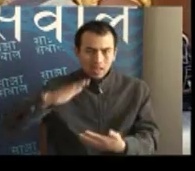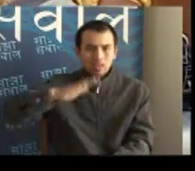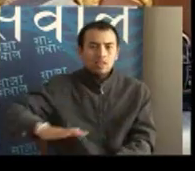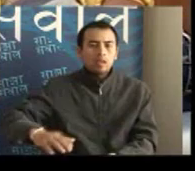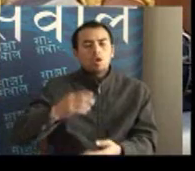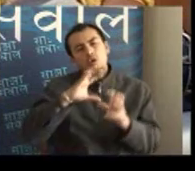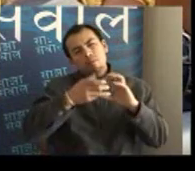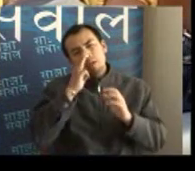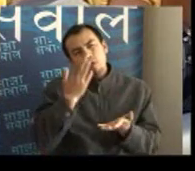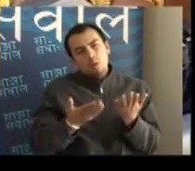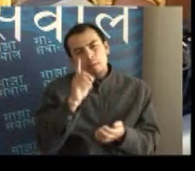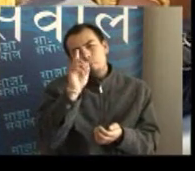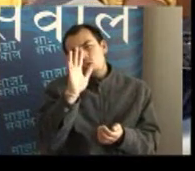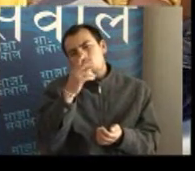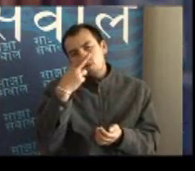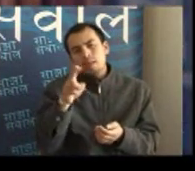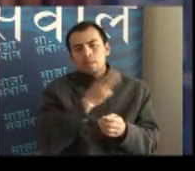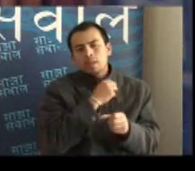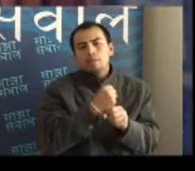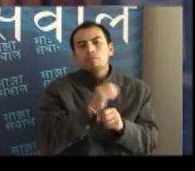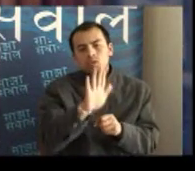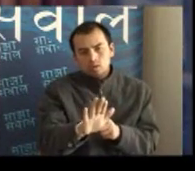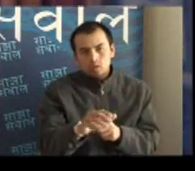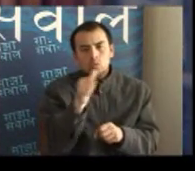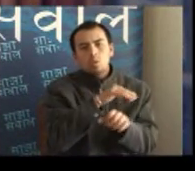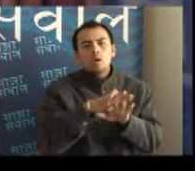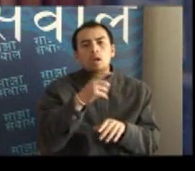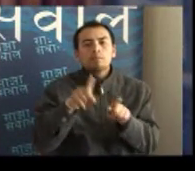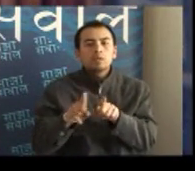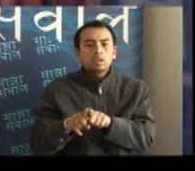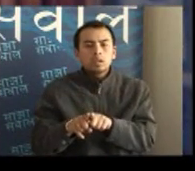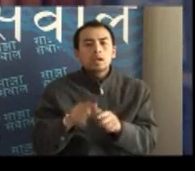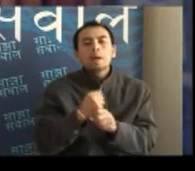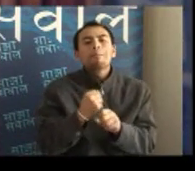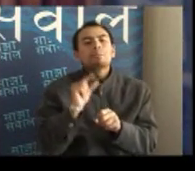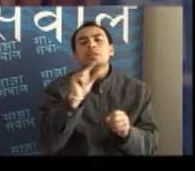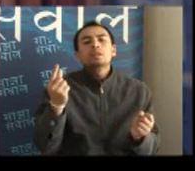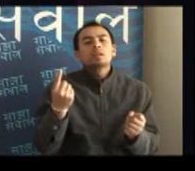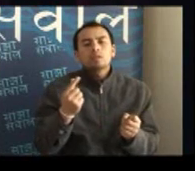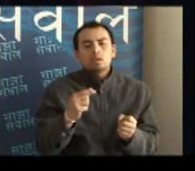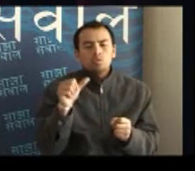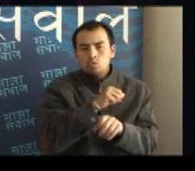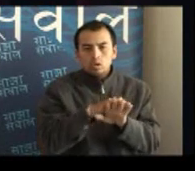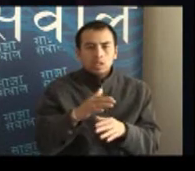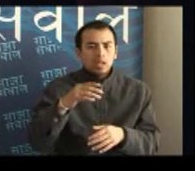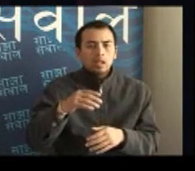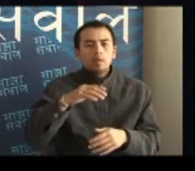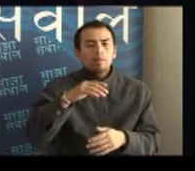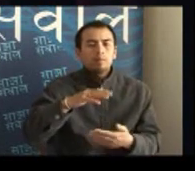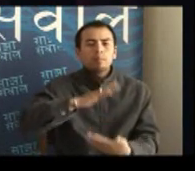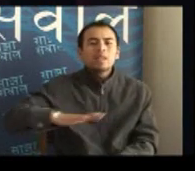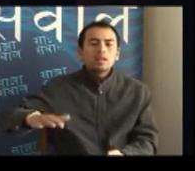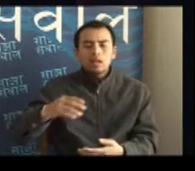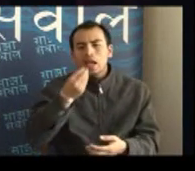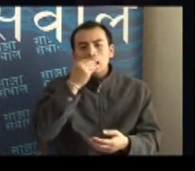कम्पनीमा 15-20 जति हुनुहुन्छ होचापुर्काहरू, उहाँहरूलाई फेरि हामीले यस्तो किसिमको रोजगार दिएका छौँ ताकि उनीहरूले चिल्ड्रेन केयर खाना